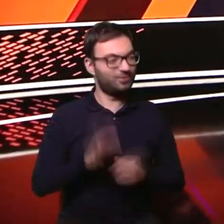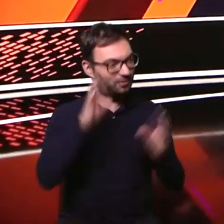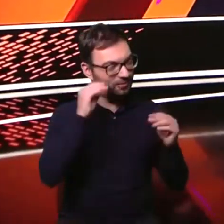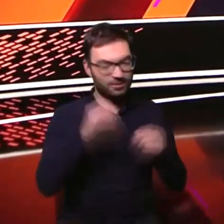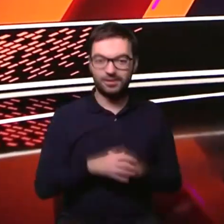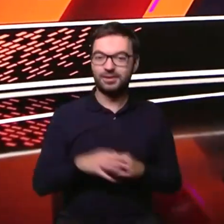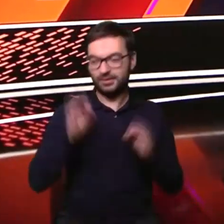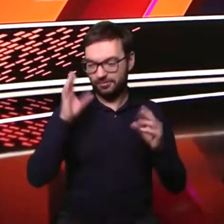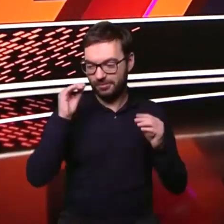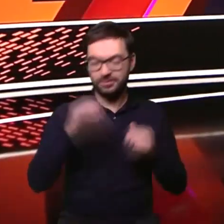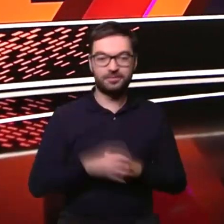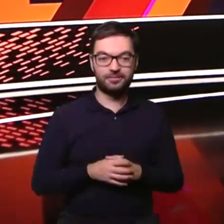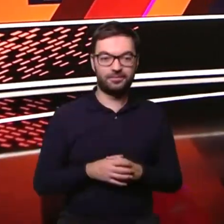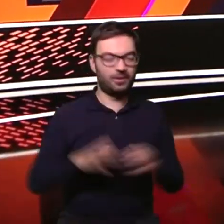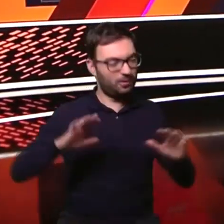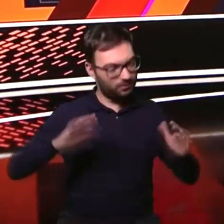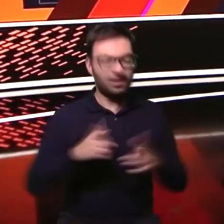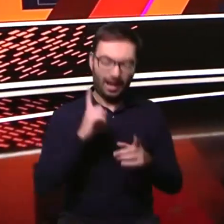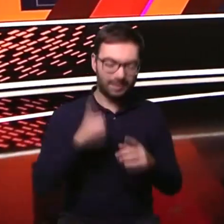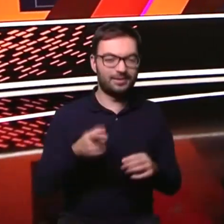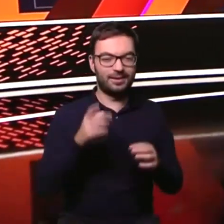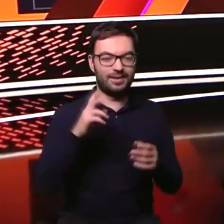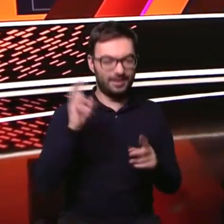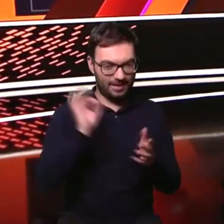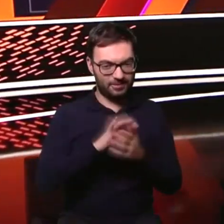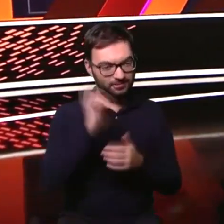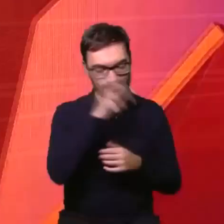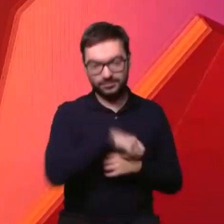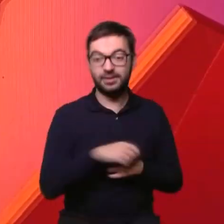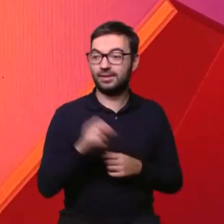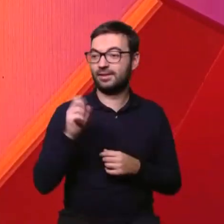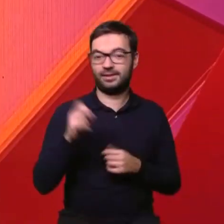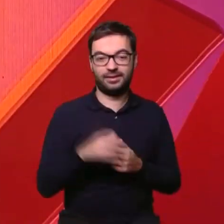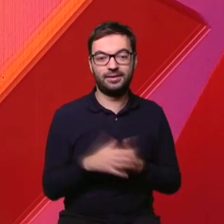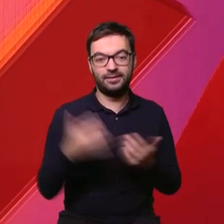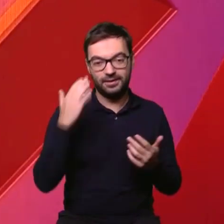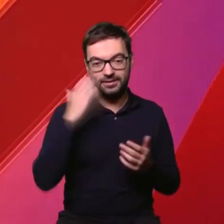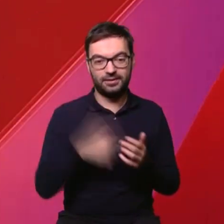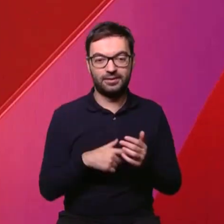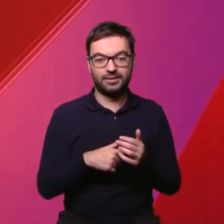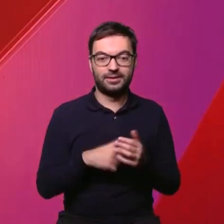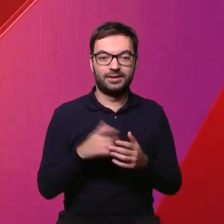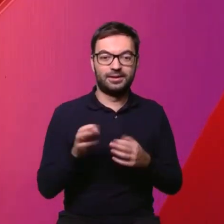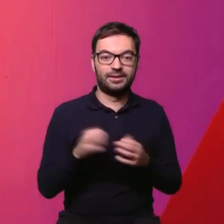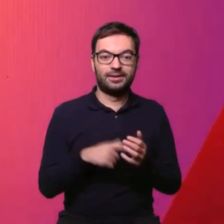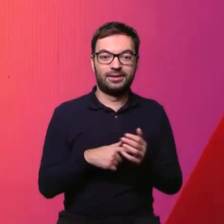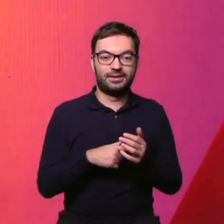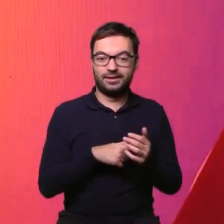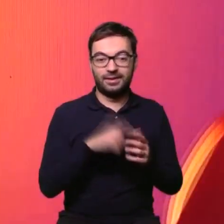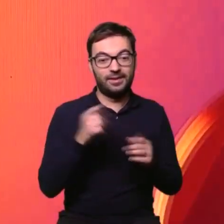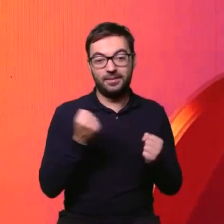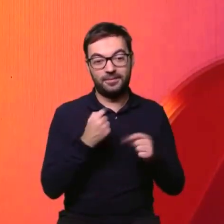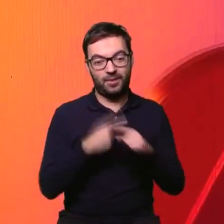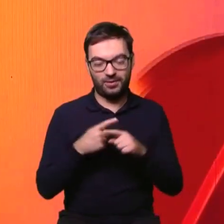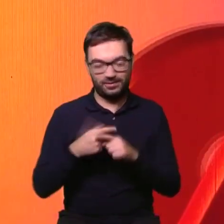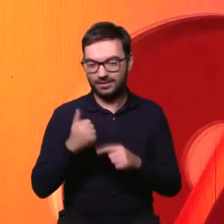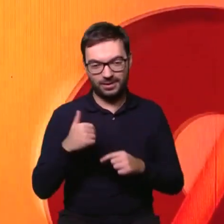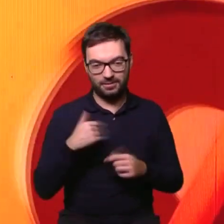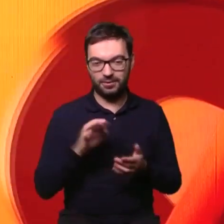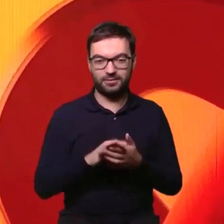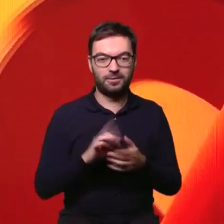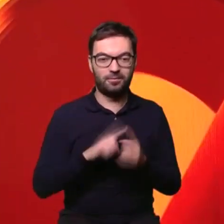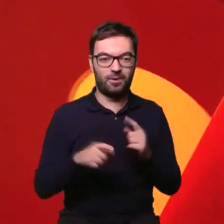Dobry wieczór, Olu. Dobry wieczór. Krótko, bo krótko, ale treściwie pewnie będzie. Tak, no ale jak możesz się domyślać, ten połów treści internetowych nie był zbyt przyjemny po tym